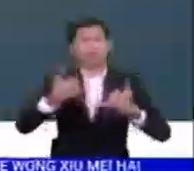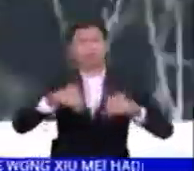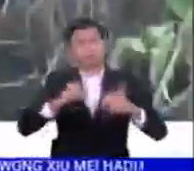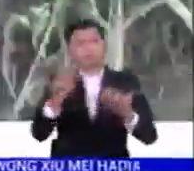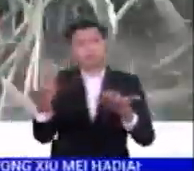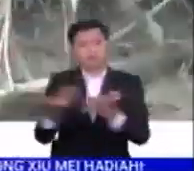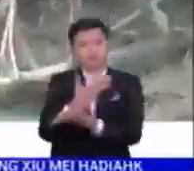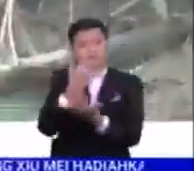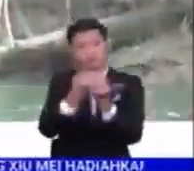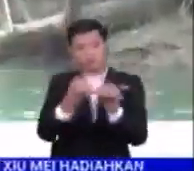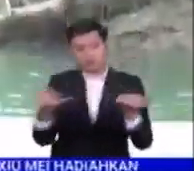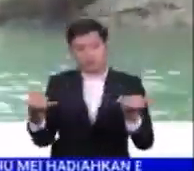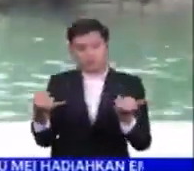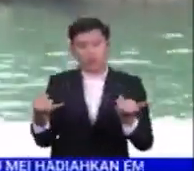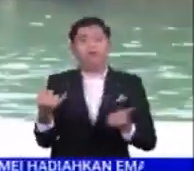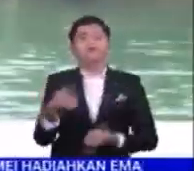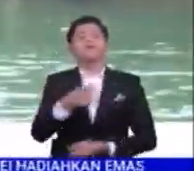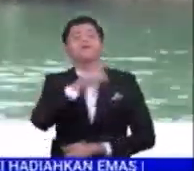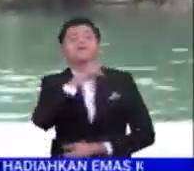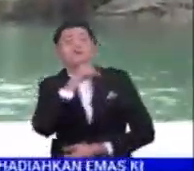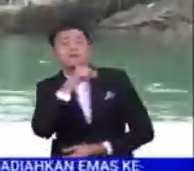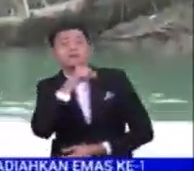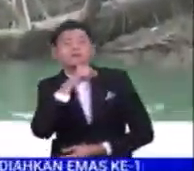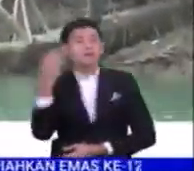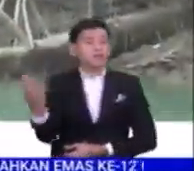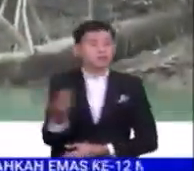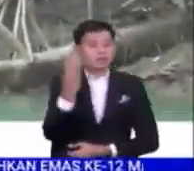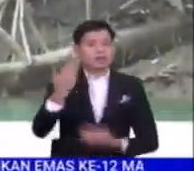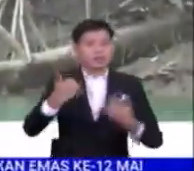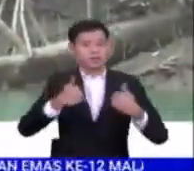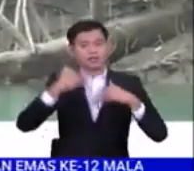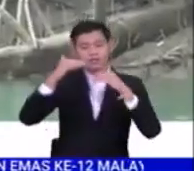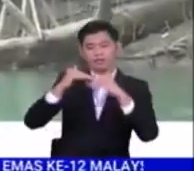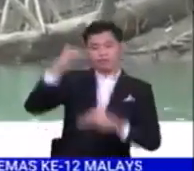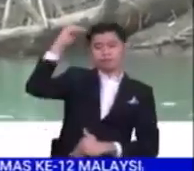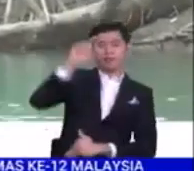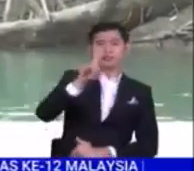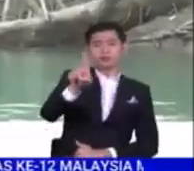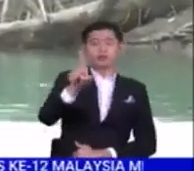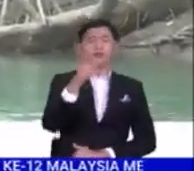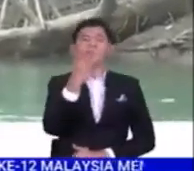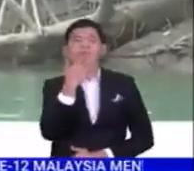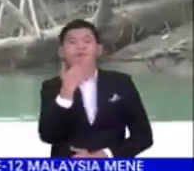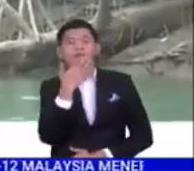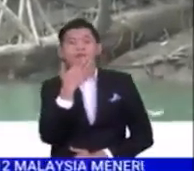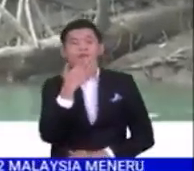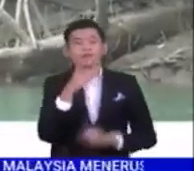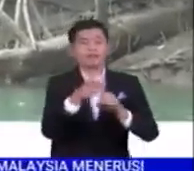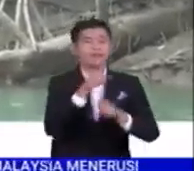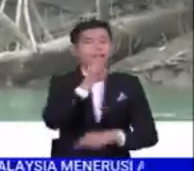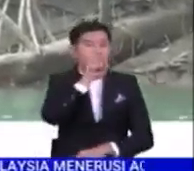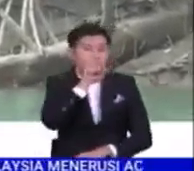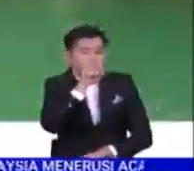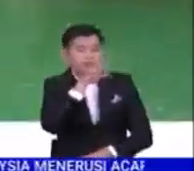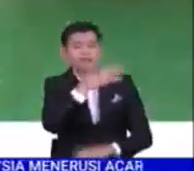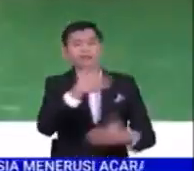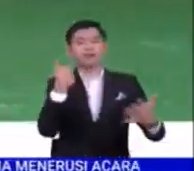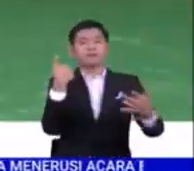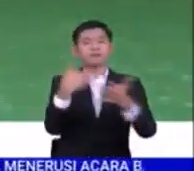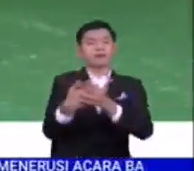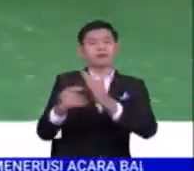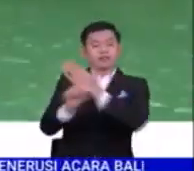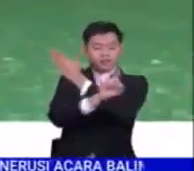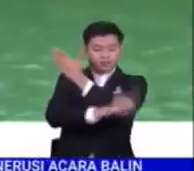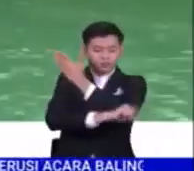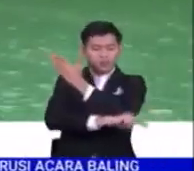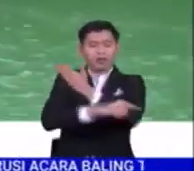dilahirkan. Seekor burung hijrah lazimnya memiliki lebih satu warna daripada paruhnya sehingga ke ekor.